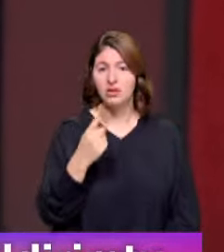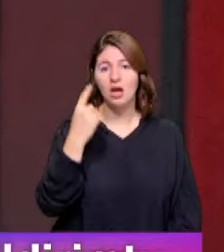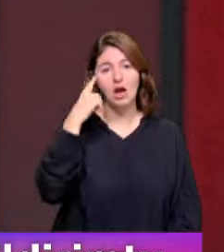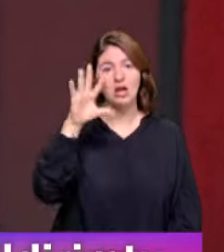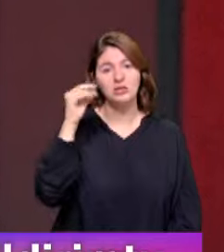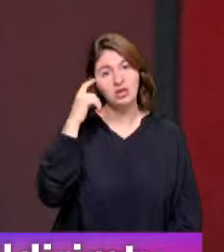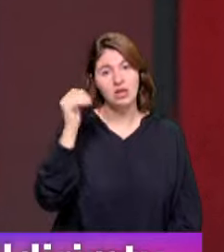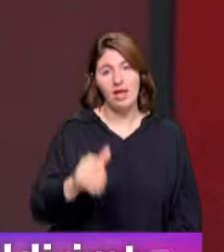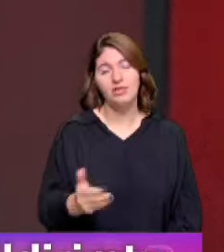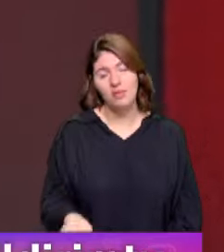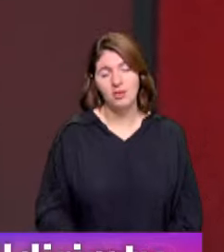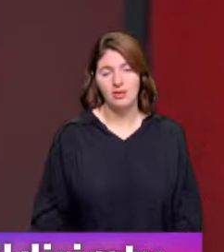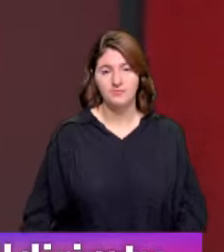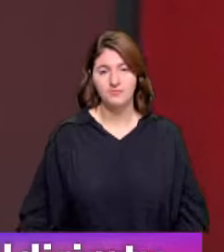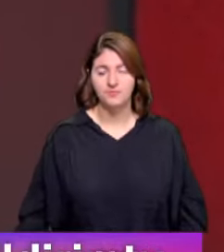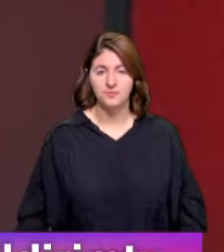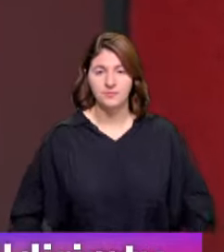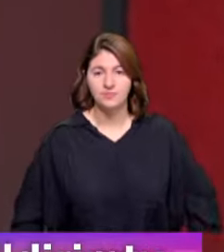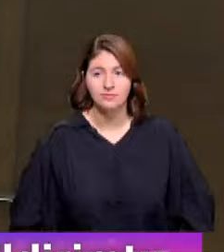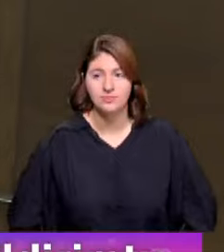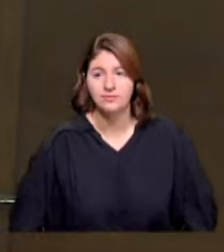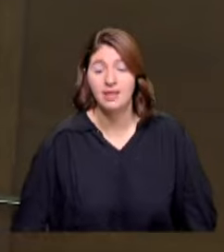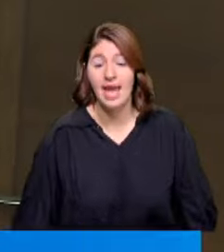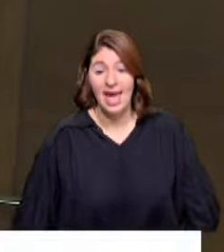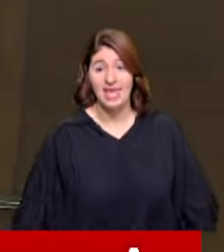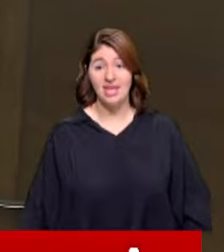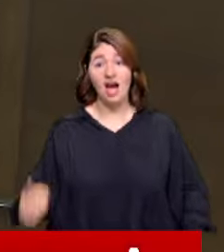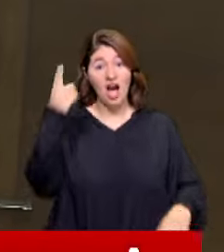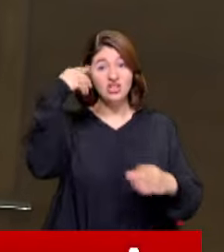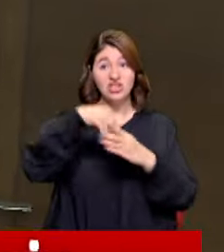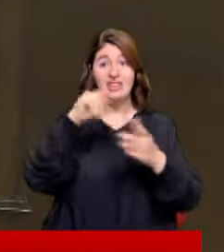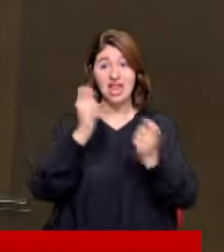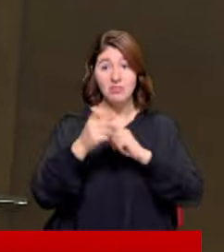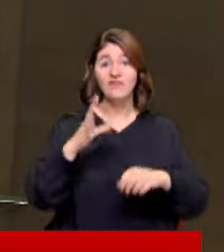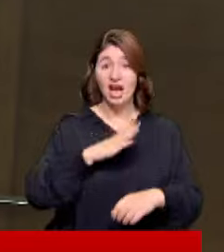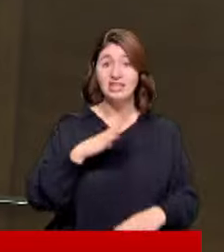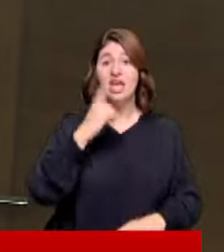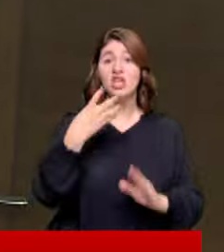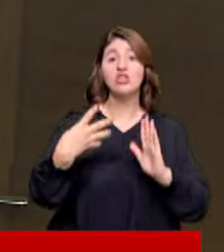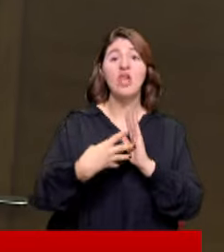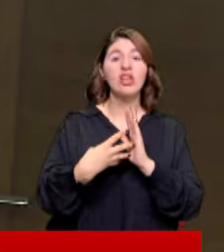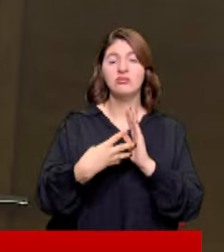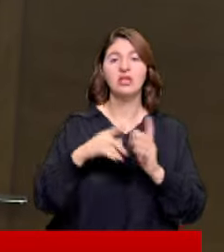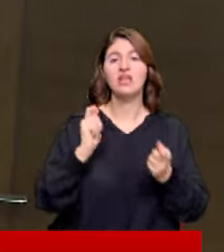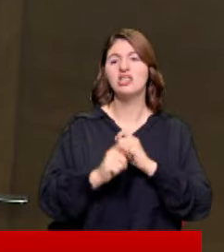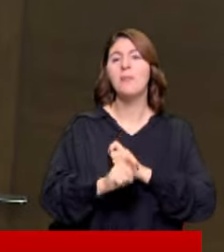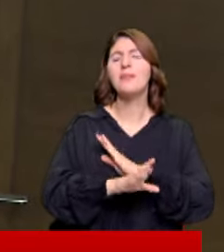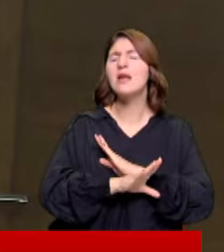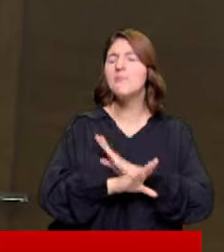herkesin aklına getirdi elbette. Eğer aklınızda değiştirmek varsa ilk dört madde